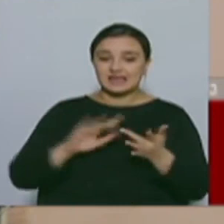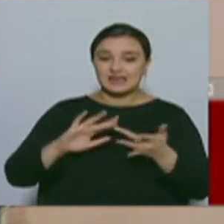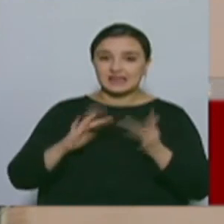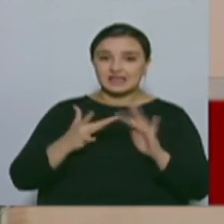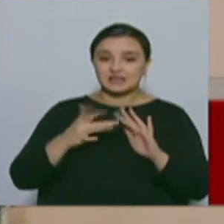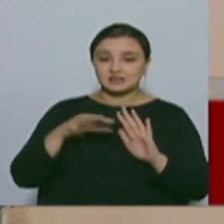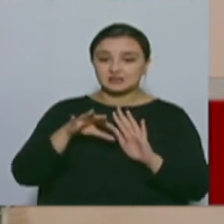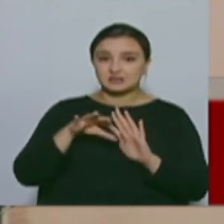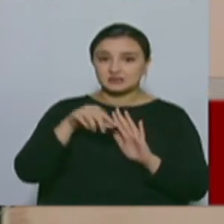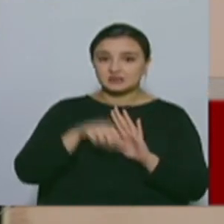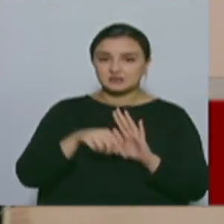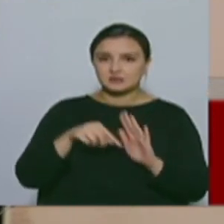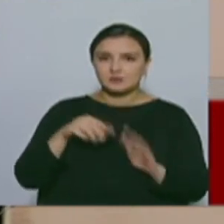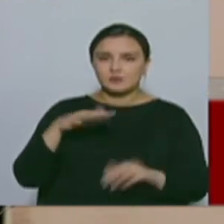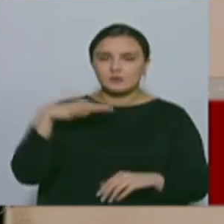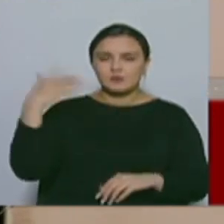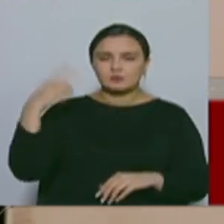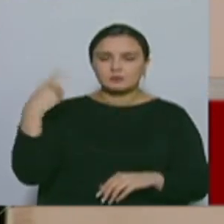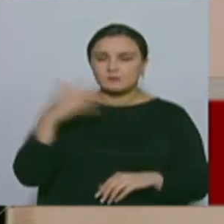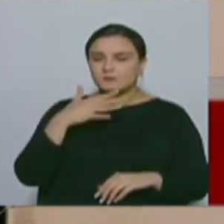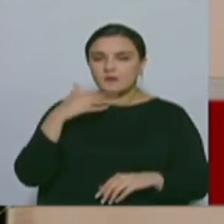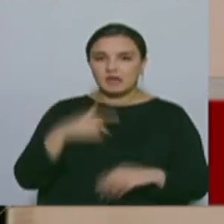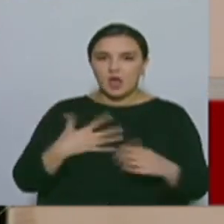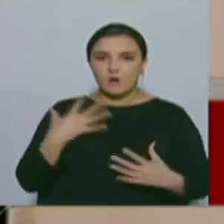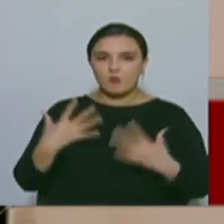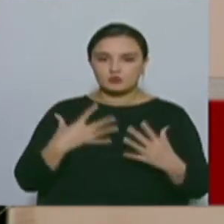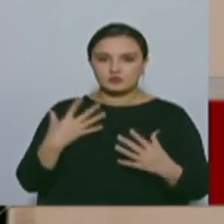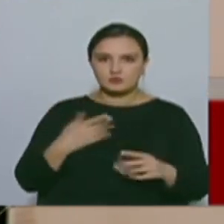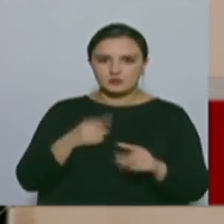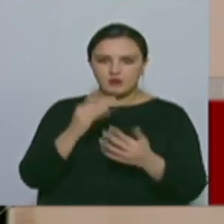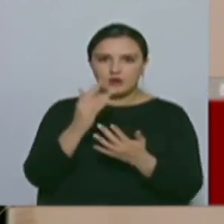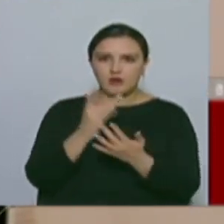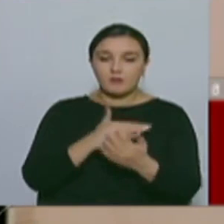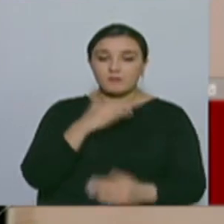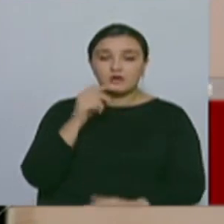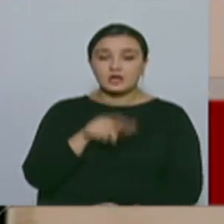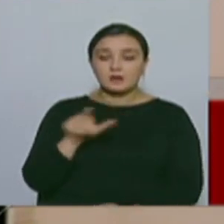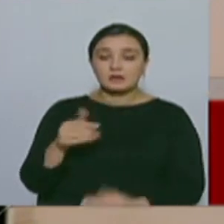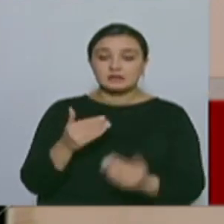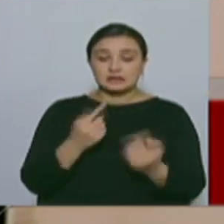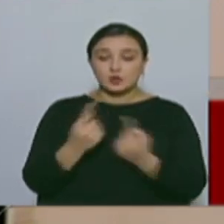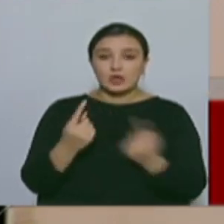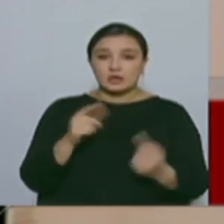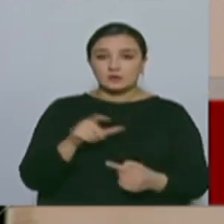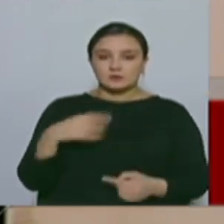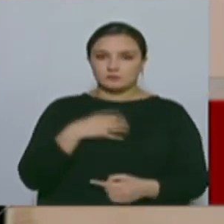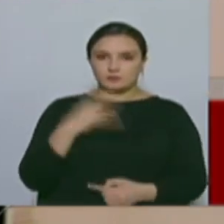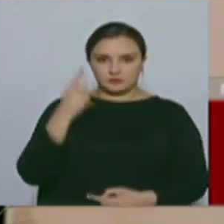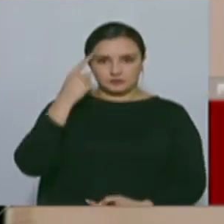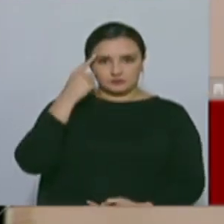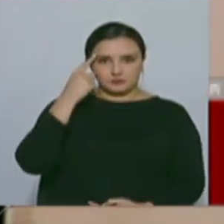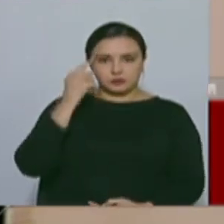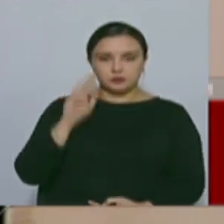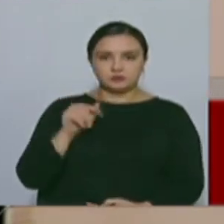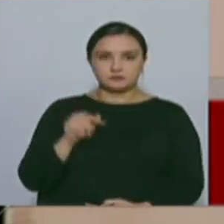ირჩევა, ირჩევა უზარმაზარი ემოციური ფონის ქვეშ. აქედან გამომდინარე, ალბათ თითოეული ადამიანისთვის მნიშვნელოვანია, რომ დაფიქრდეს და